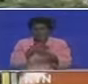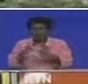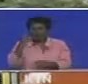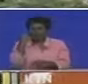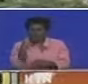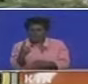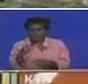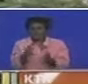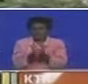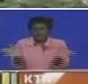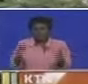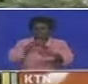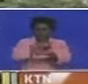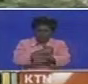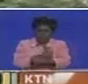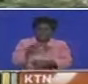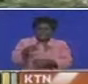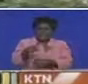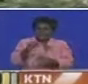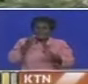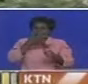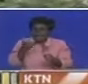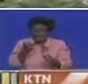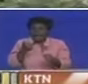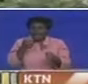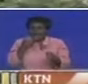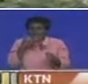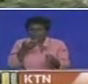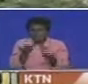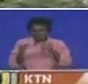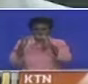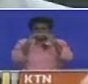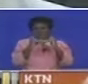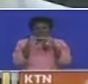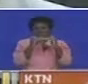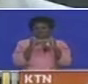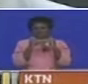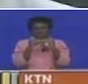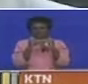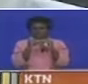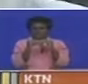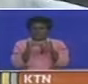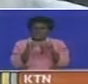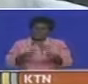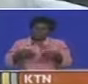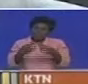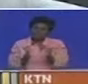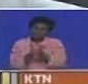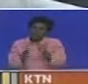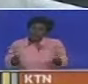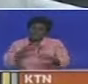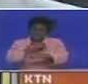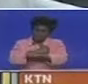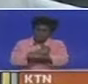katika shule za upili za umma unapaswa kufanywa kwa njia inayoleta usawa. As long as you give the public schools an